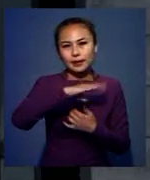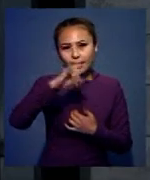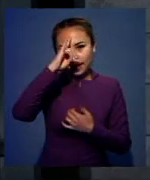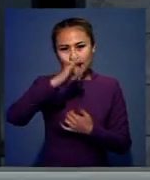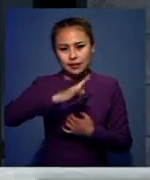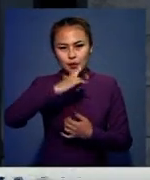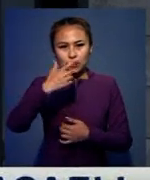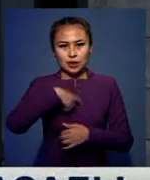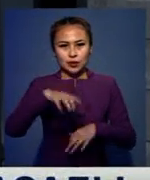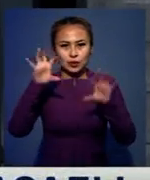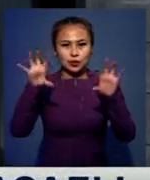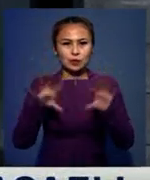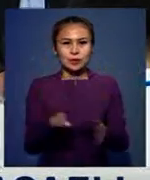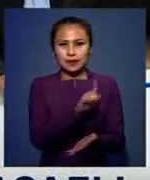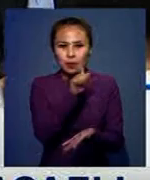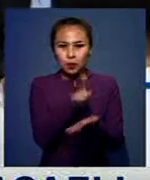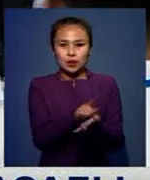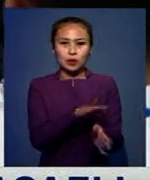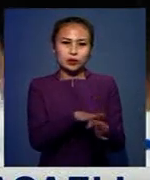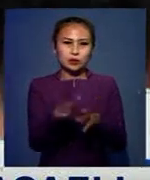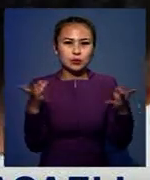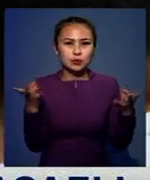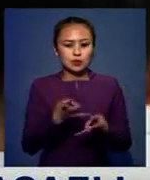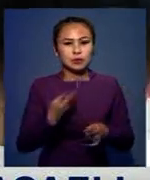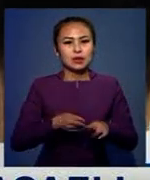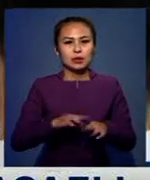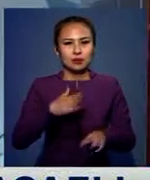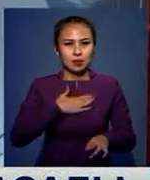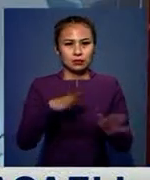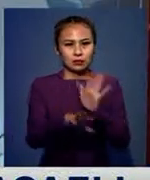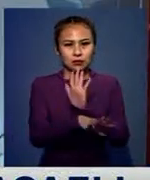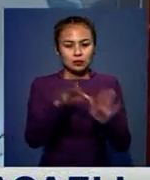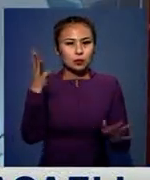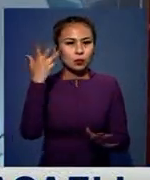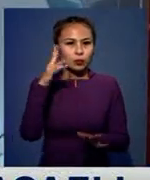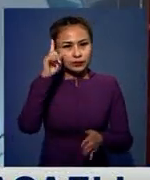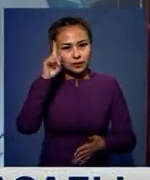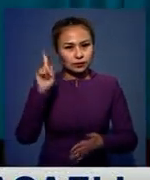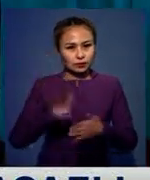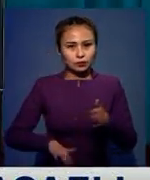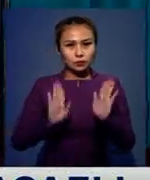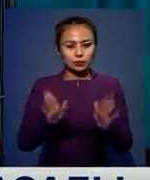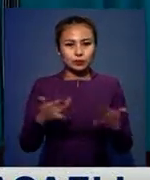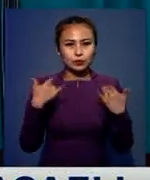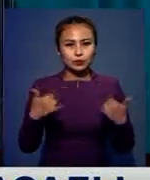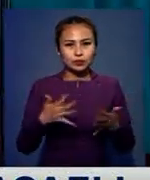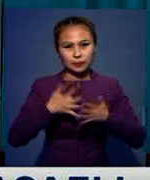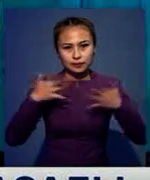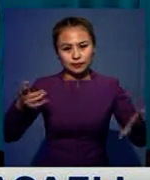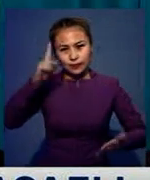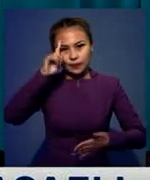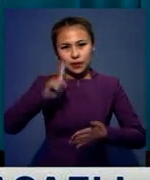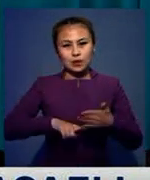барлық қазақстандықтар өз конституциялық міндетін орындауы тиіс. Мен таңдау жасарда үнемі сенімді боламын. Бүгінде